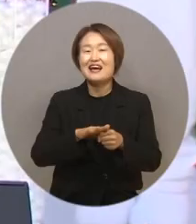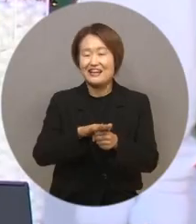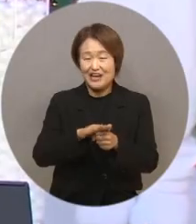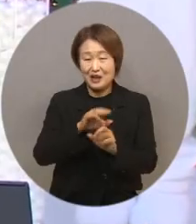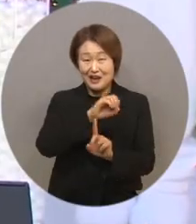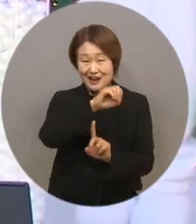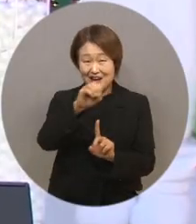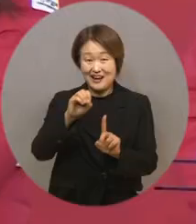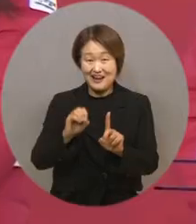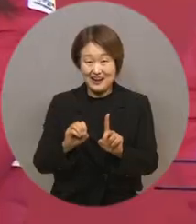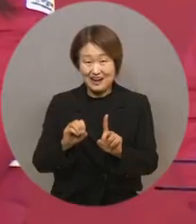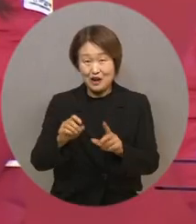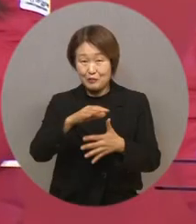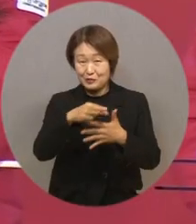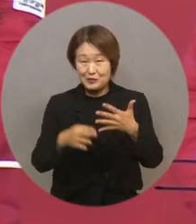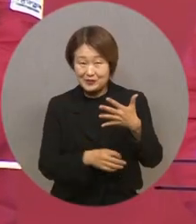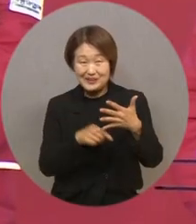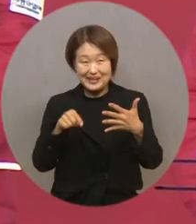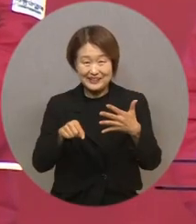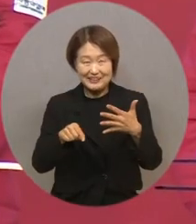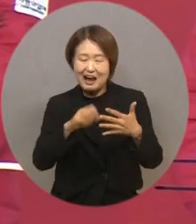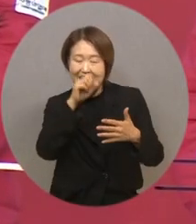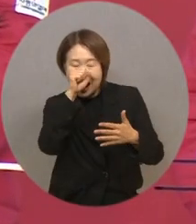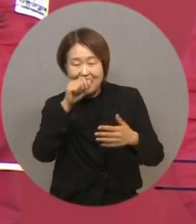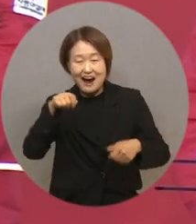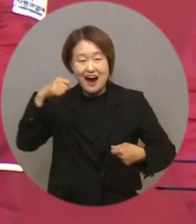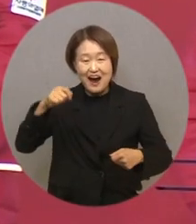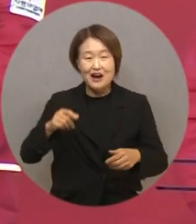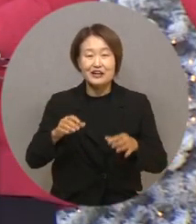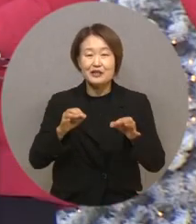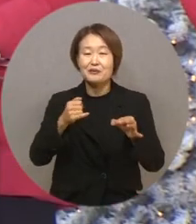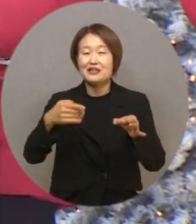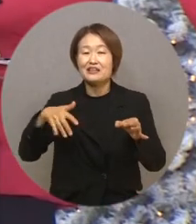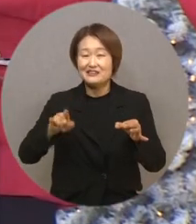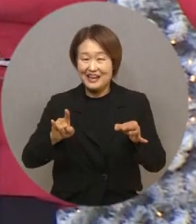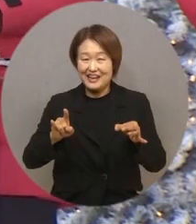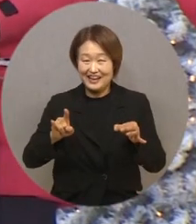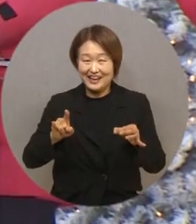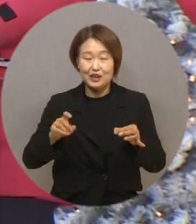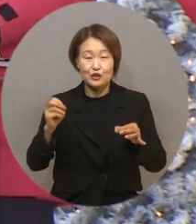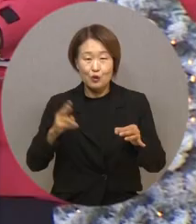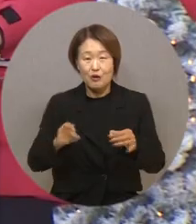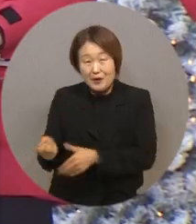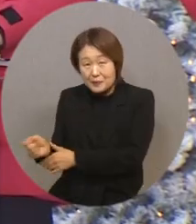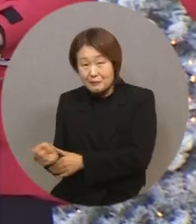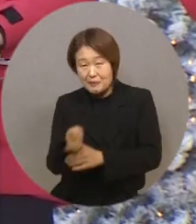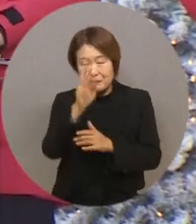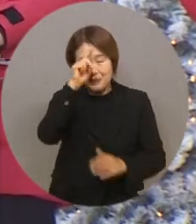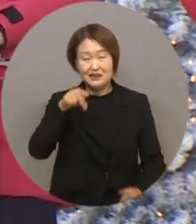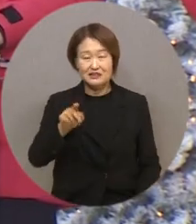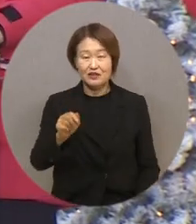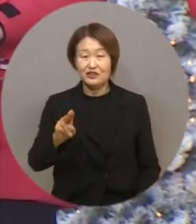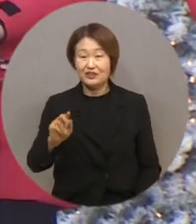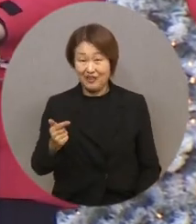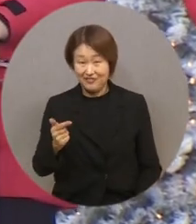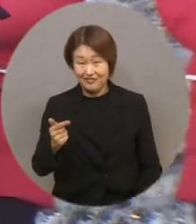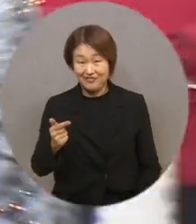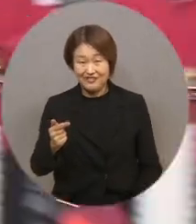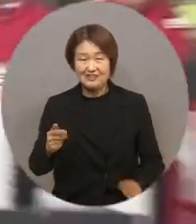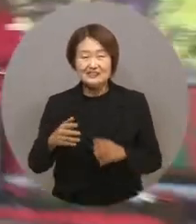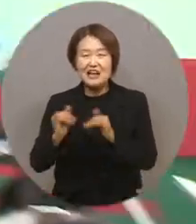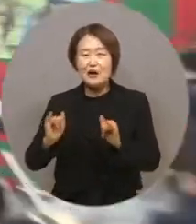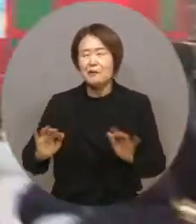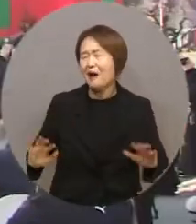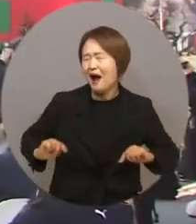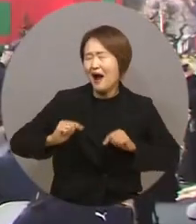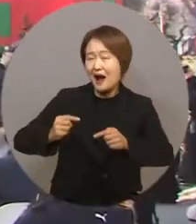팬덤 기부 프로그램 착한 팬클럽의 가수 김희재 팬카페와 프로골퍼 박성현 팬카페 등 다양한 팬덤이